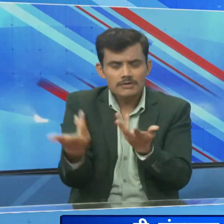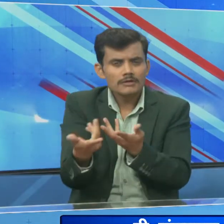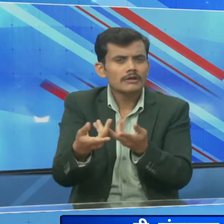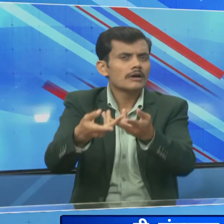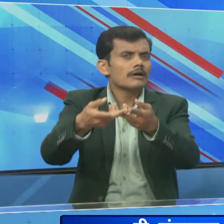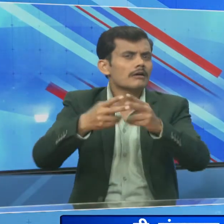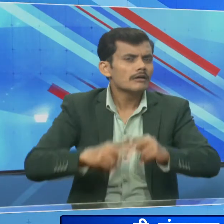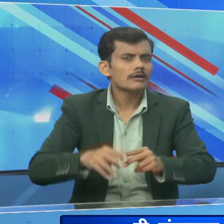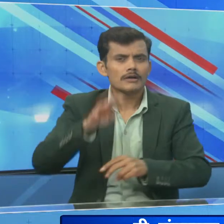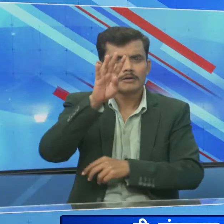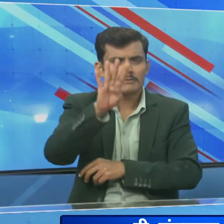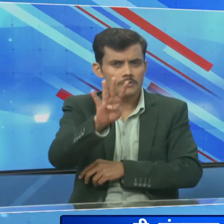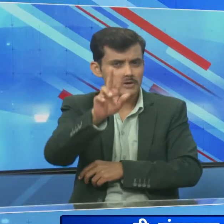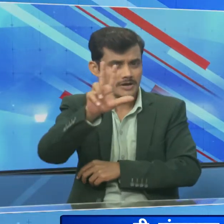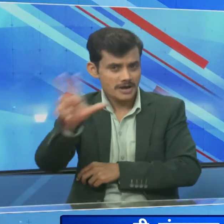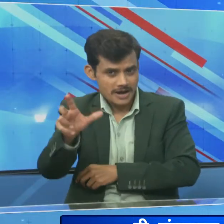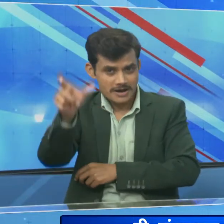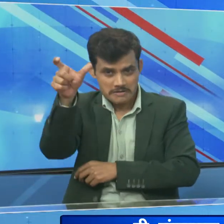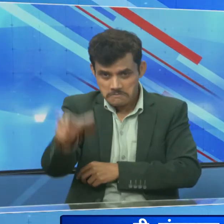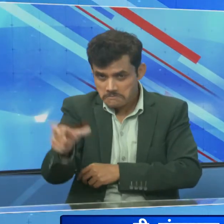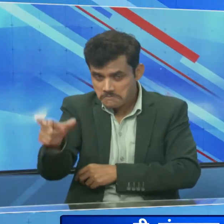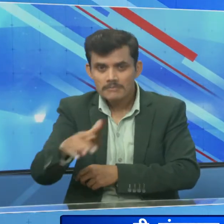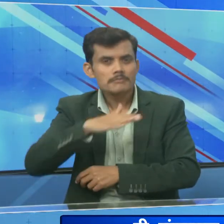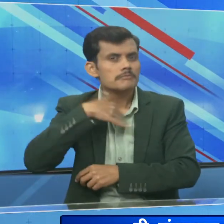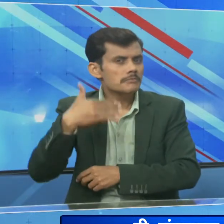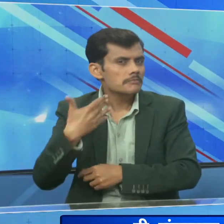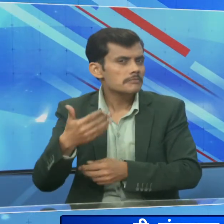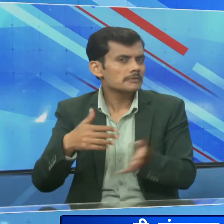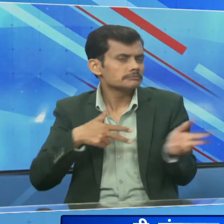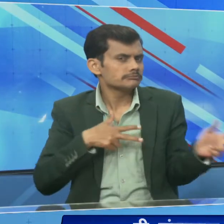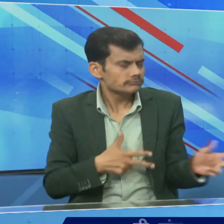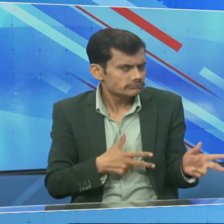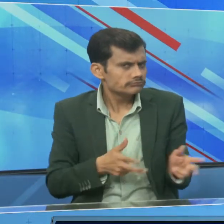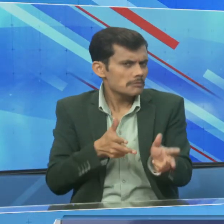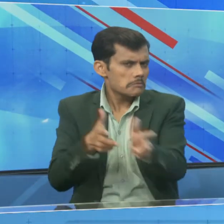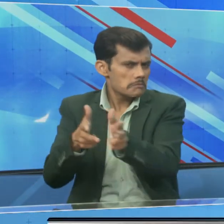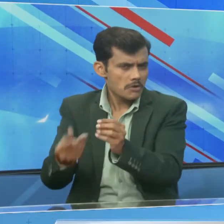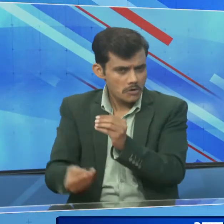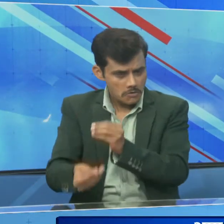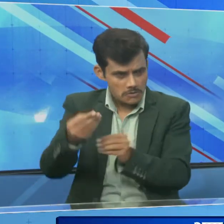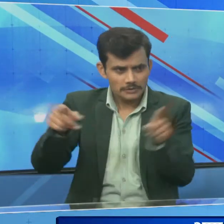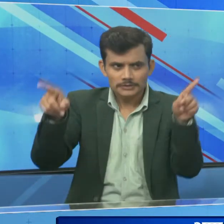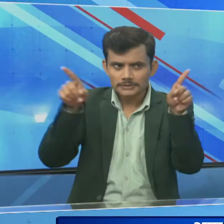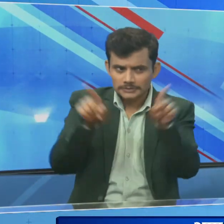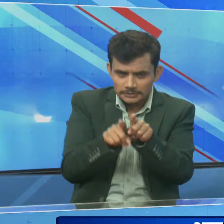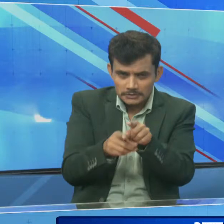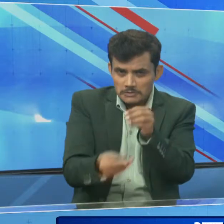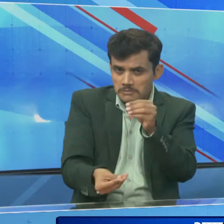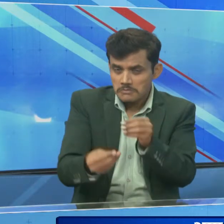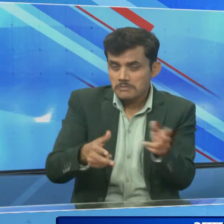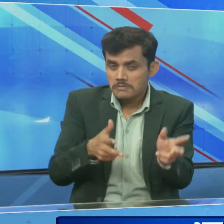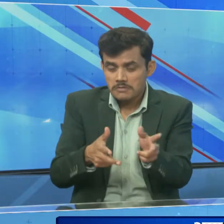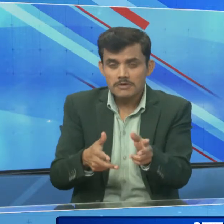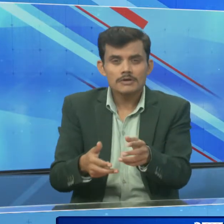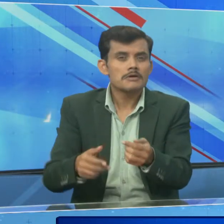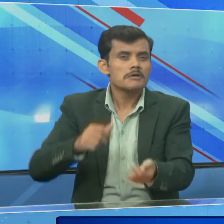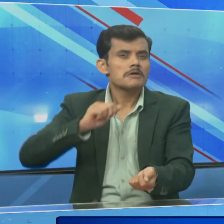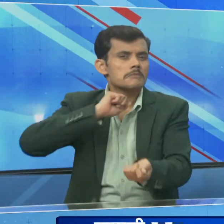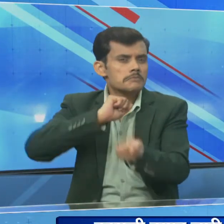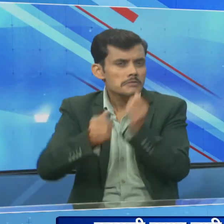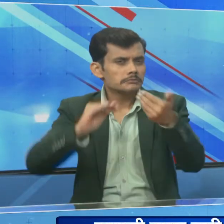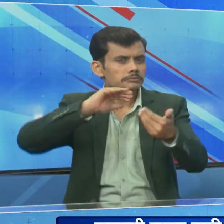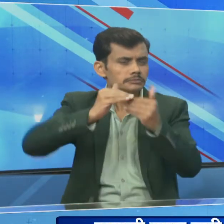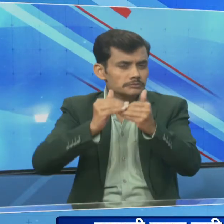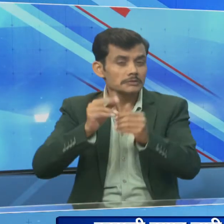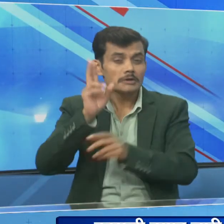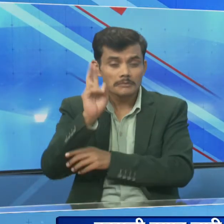स्वरूप 48 से अधिक माओवादियों के डेड बॉडी सुरक्षा बल द्वारा रिकवर किए थे और अनेक ऐसा माओवादी कैडर के डेड बॉडी जो हमने मुठभेड़ के पश्चात रिकवर नहीं कर